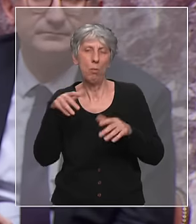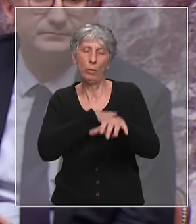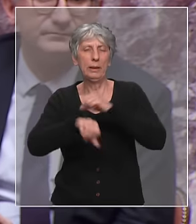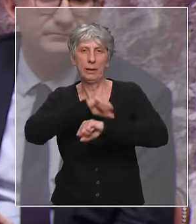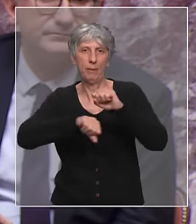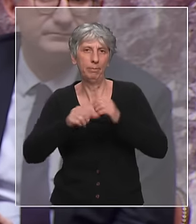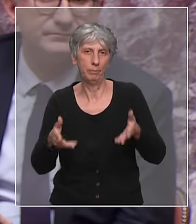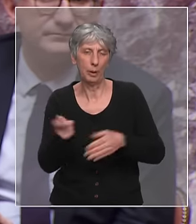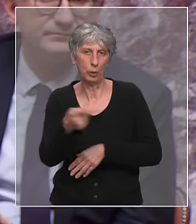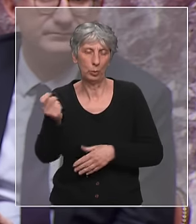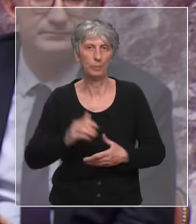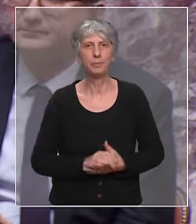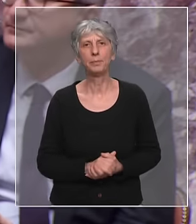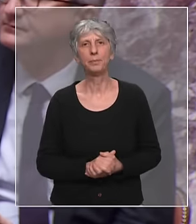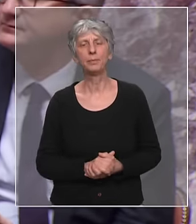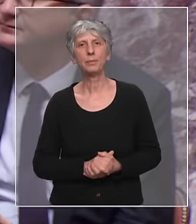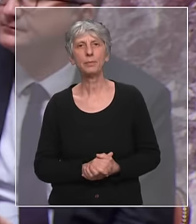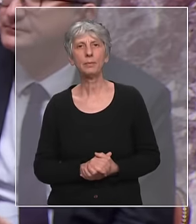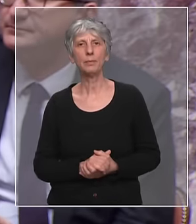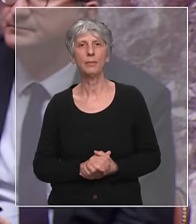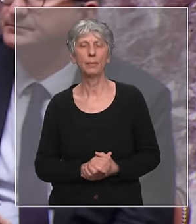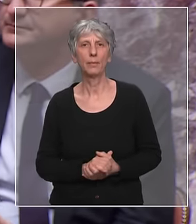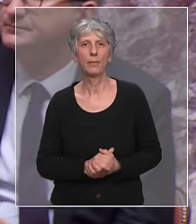Merci beaucoup, Monsieur le Premier ministre.